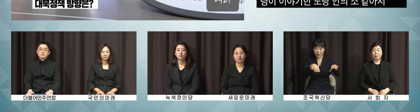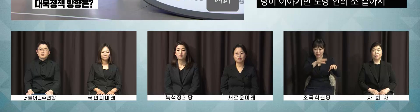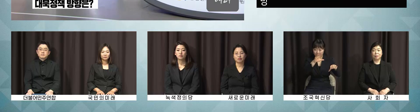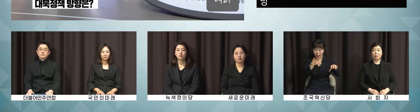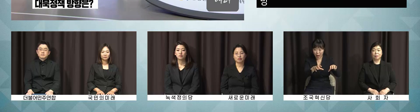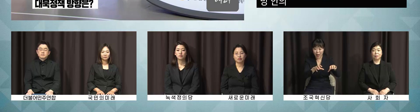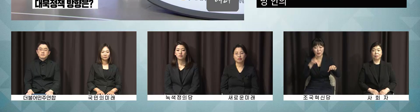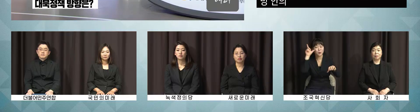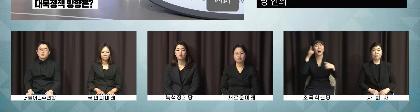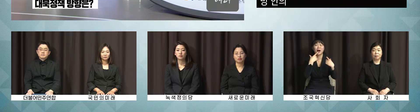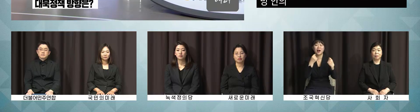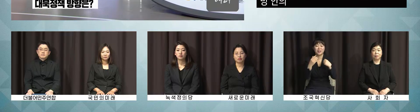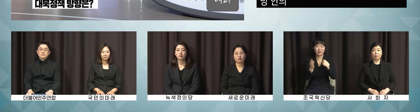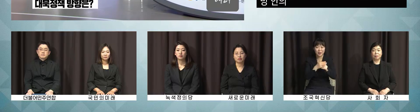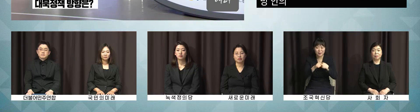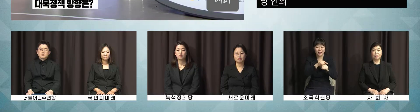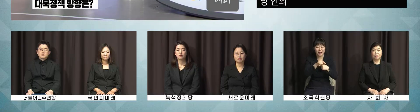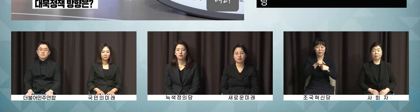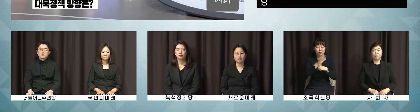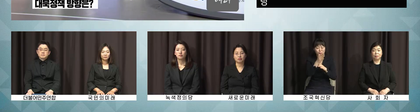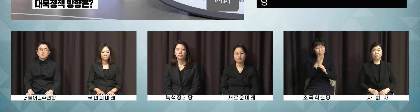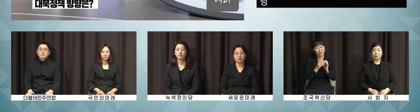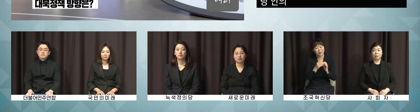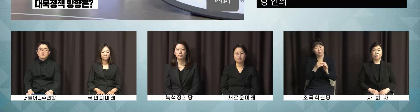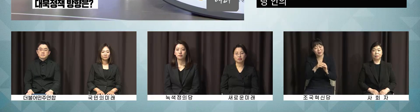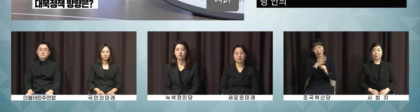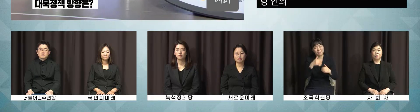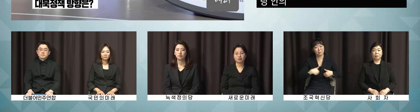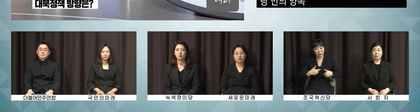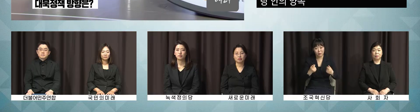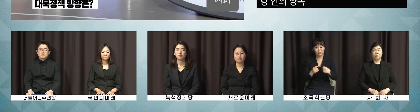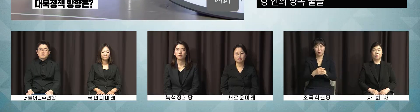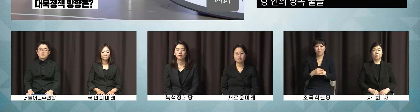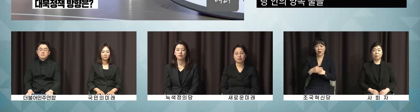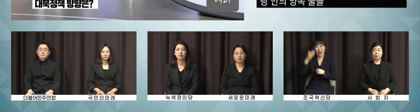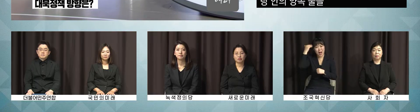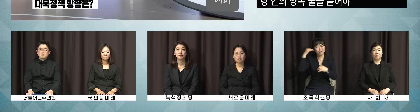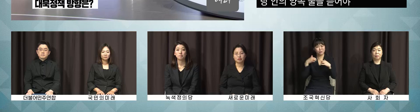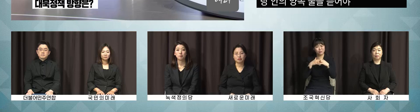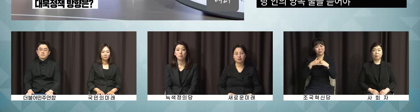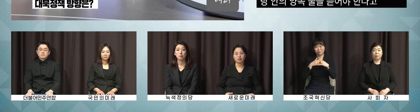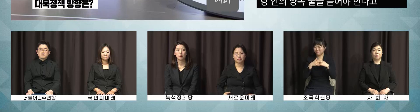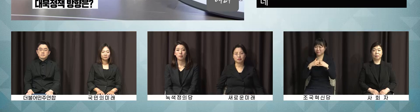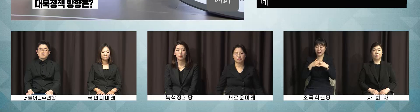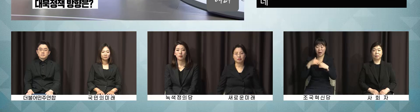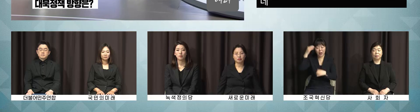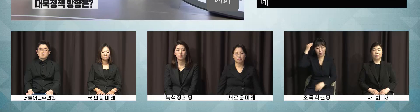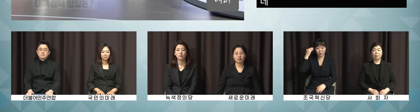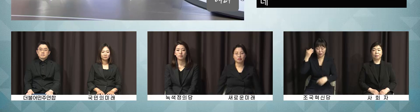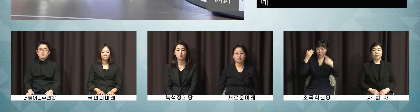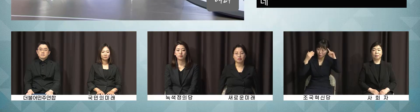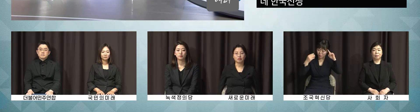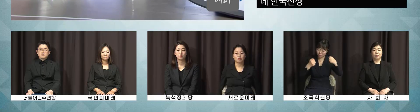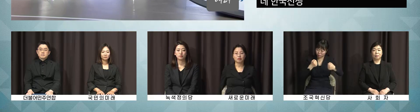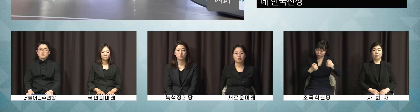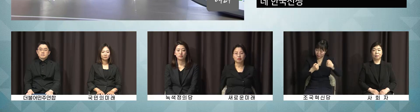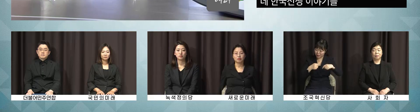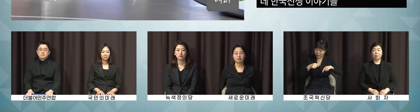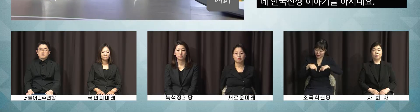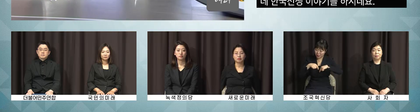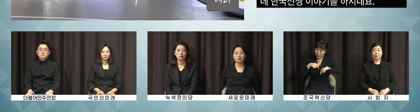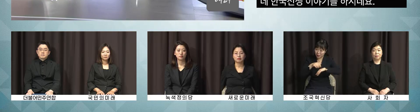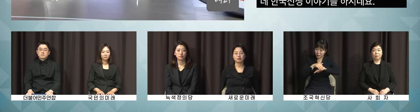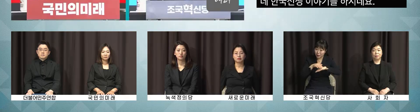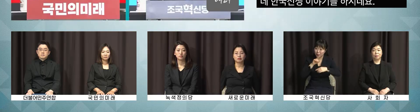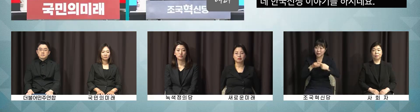먹어야 된다라고 하는데 지금 한국 전쟁 얘기를 하고 계세요. 북한, 러시아와 중국과의 극단적 적대 정책